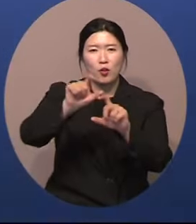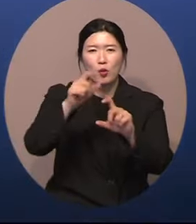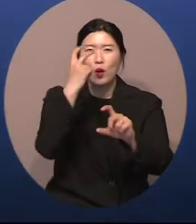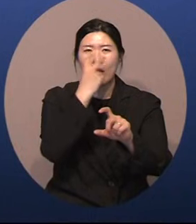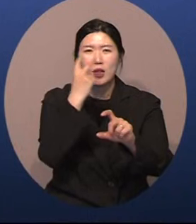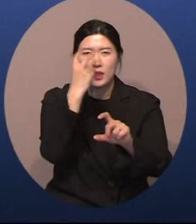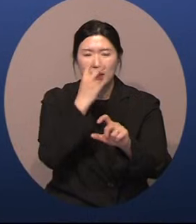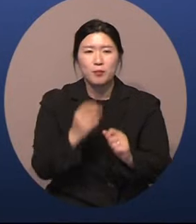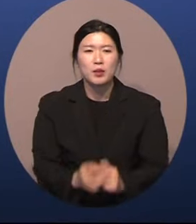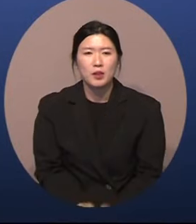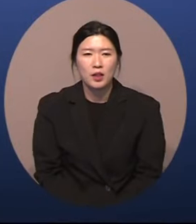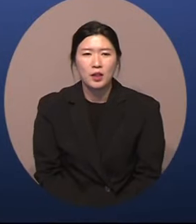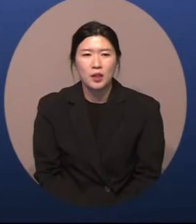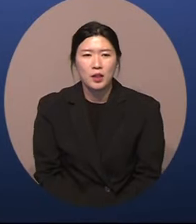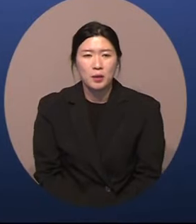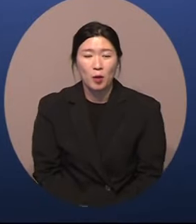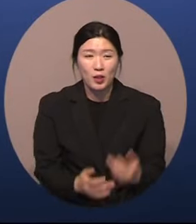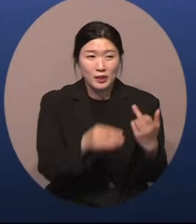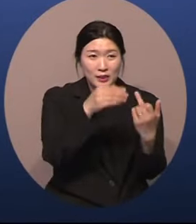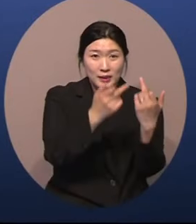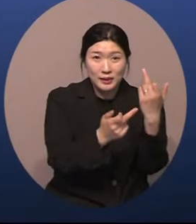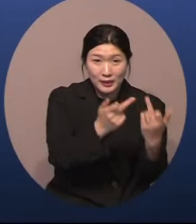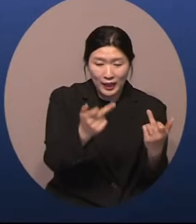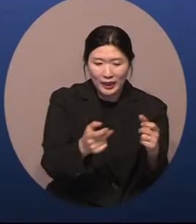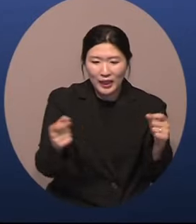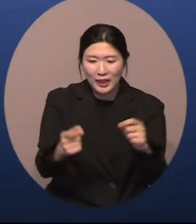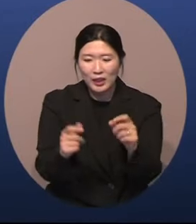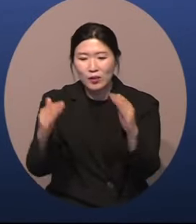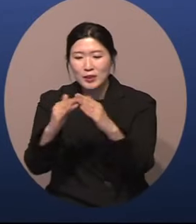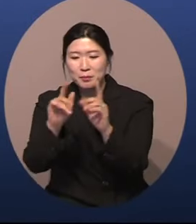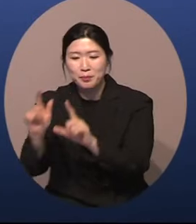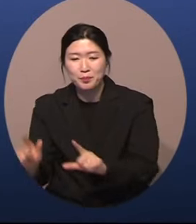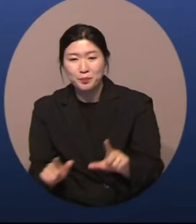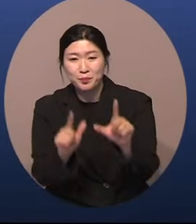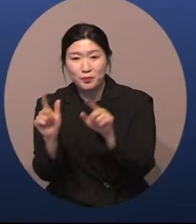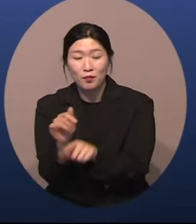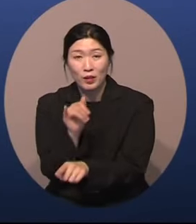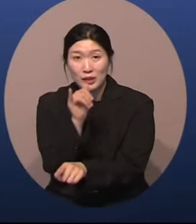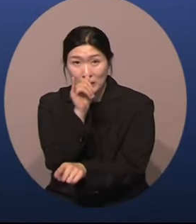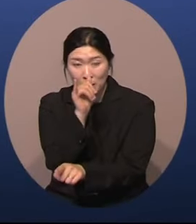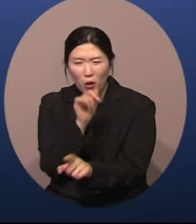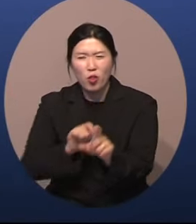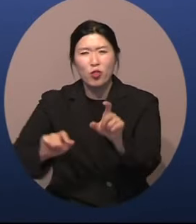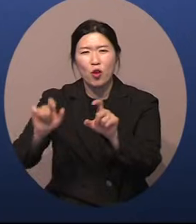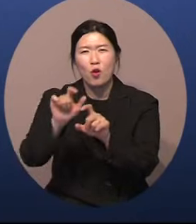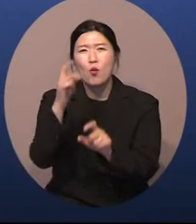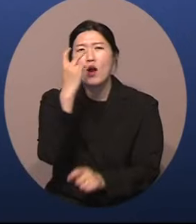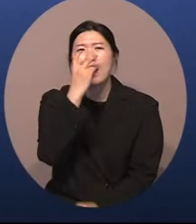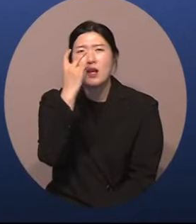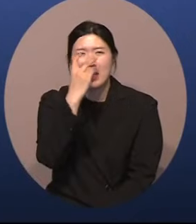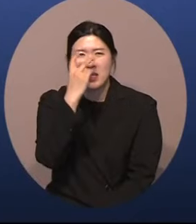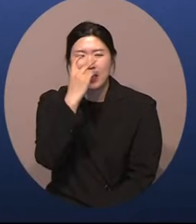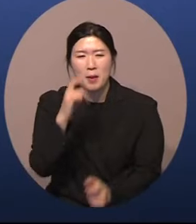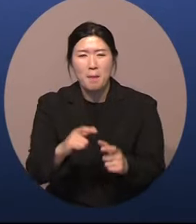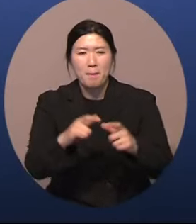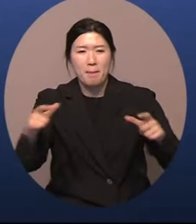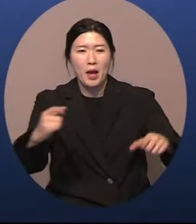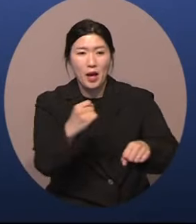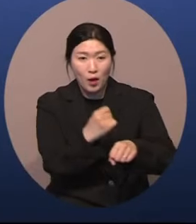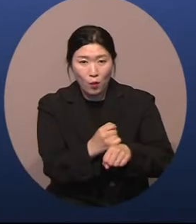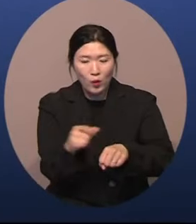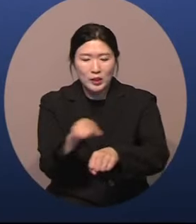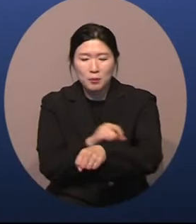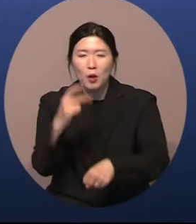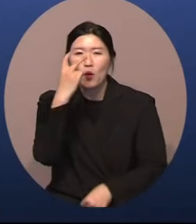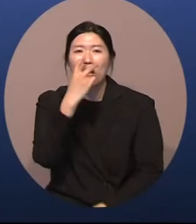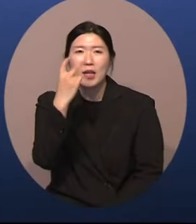취약 지역을 생활권 위주로 어 집중적으로 지정을 확대해 나간다 그리고 지정되면 또 특별관